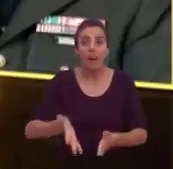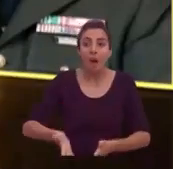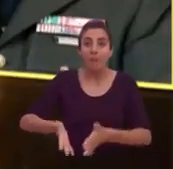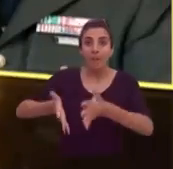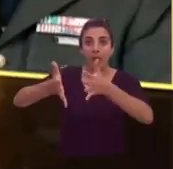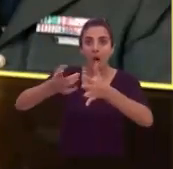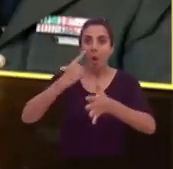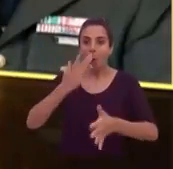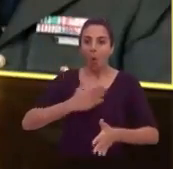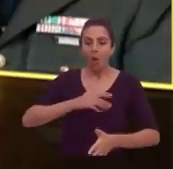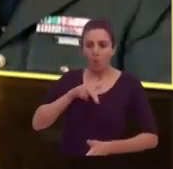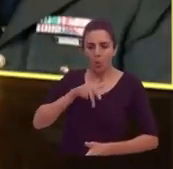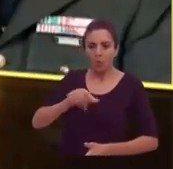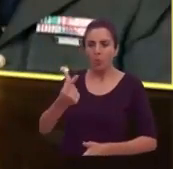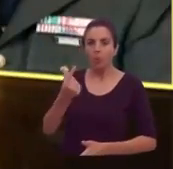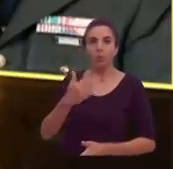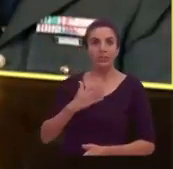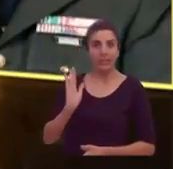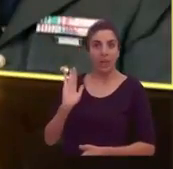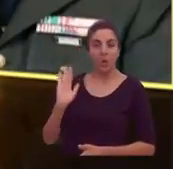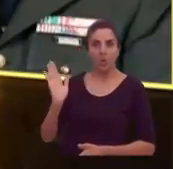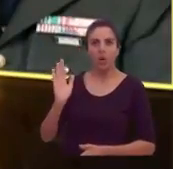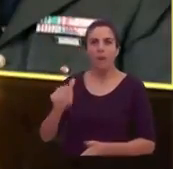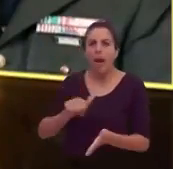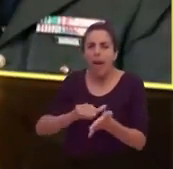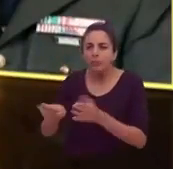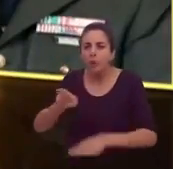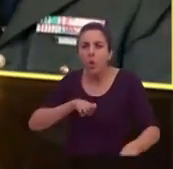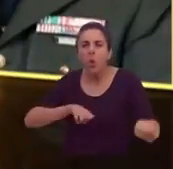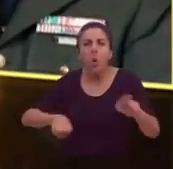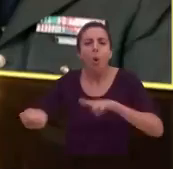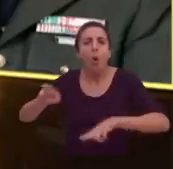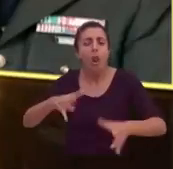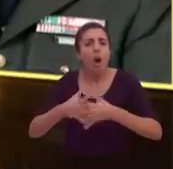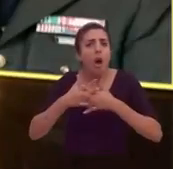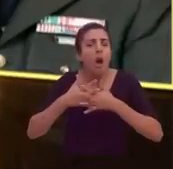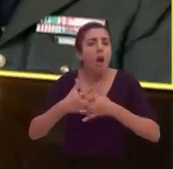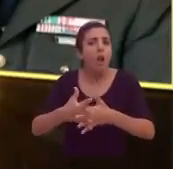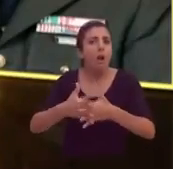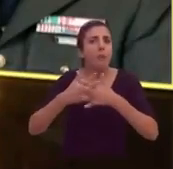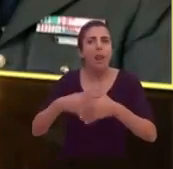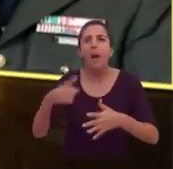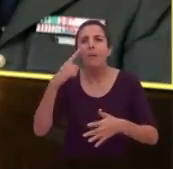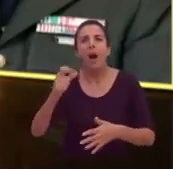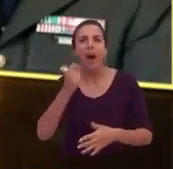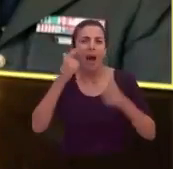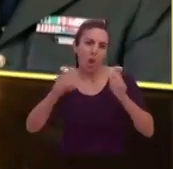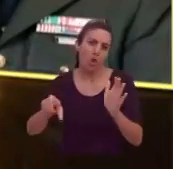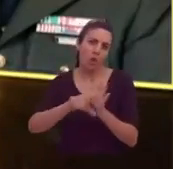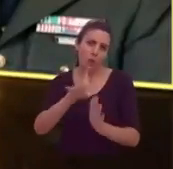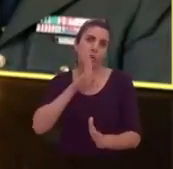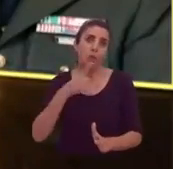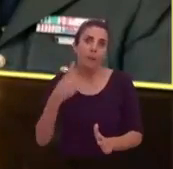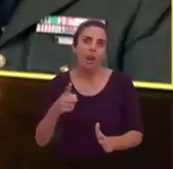doğru ilerliyoruz. Güzergâhtaki tüm yollar kalabalık. Adeta o yollarda nüfusu 400 bin olan